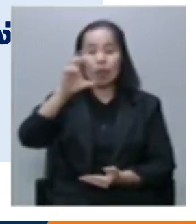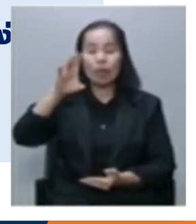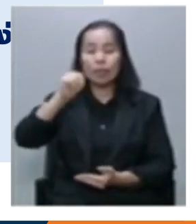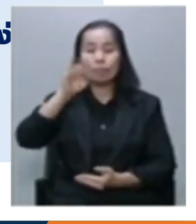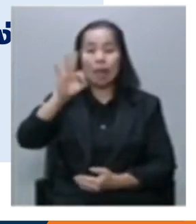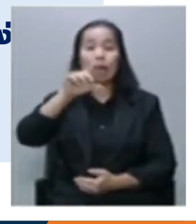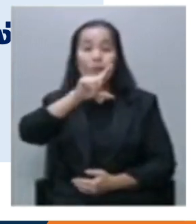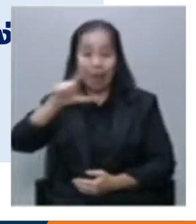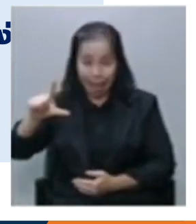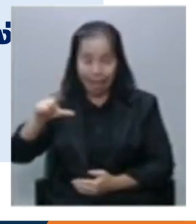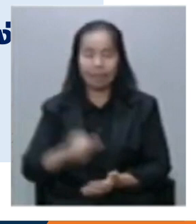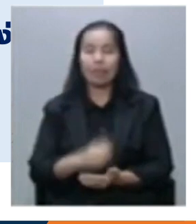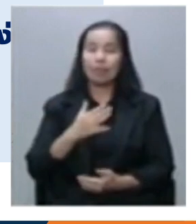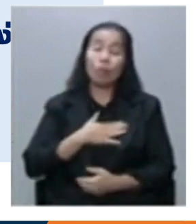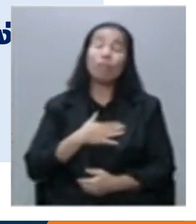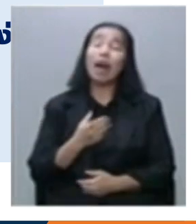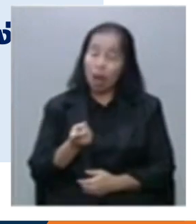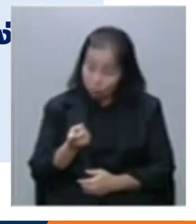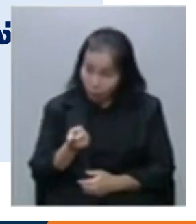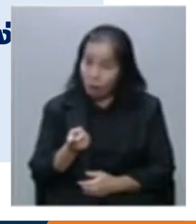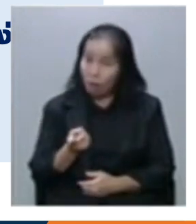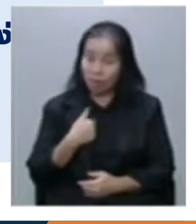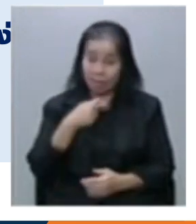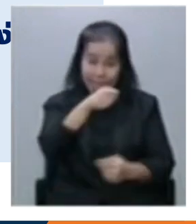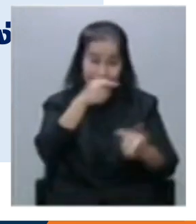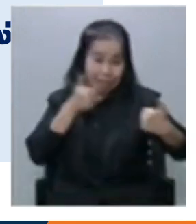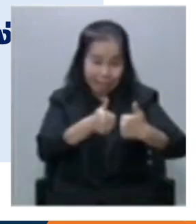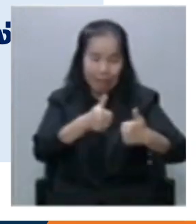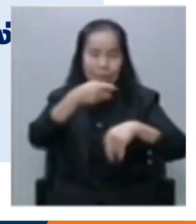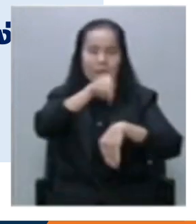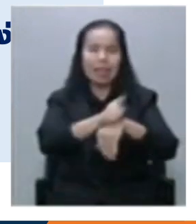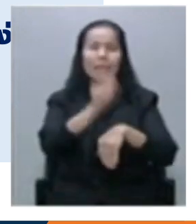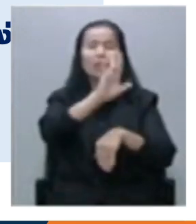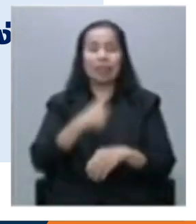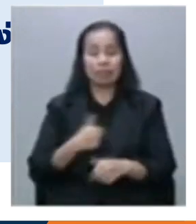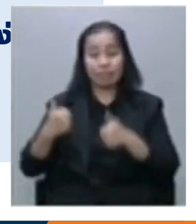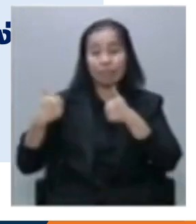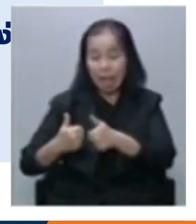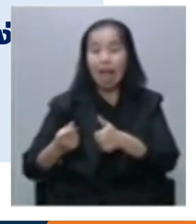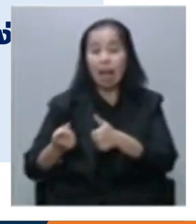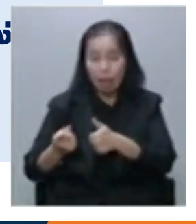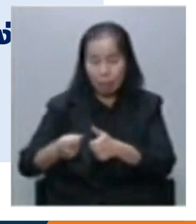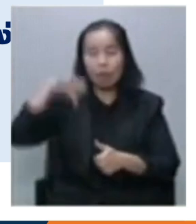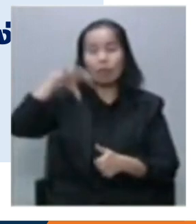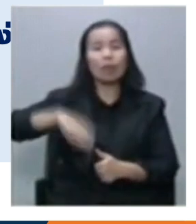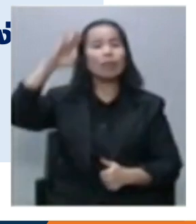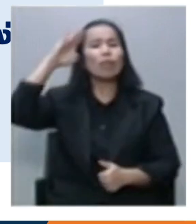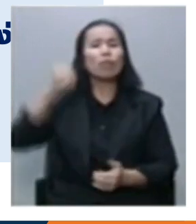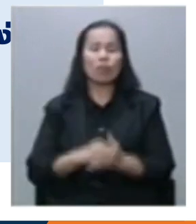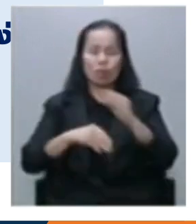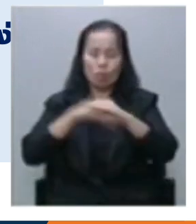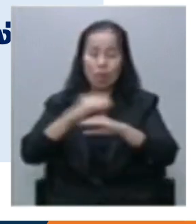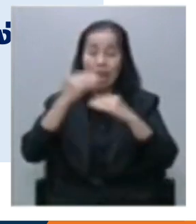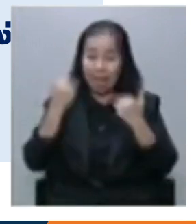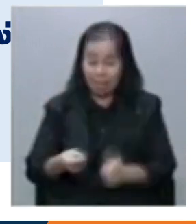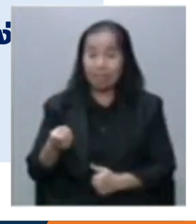32,749 ล้านบาทผมท้านะครับไม่ได้ท้าท่านประธานนะครับแต่ท้ากระทรวงกลาโหมโดยกองทัพบกเลยครับว่าโครงการนี้ผมท้